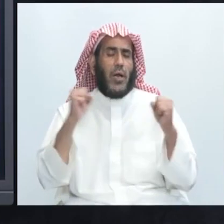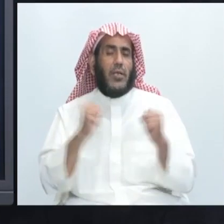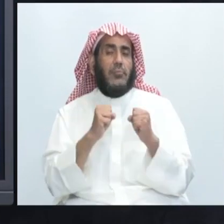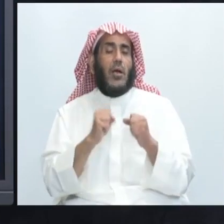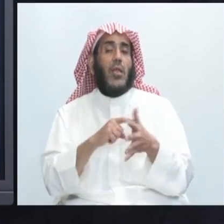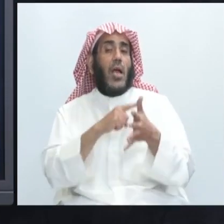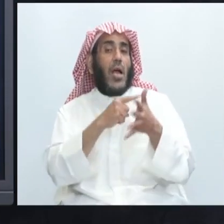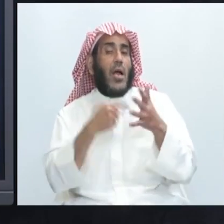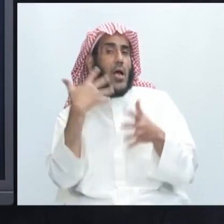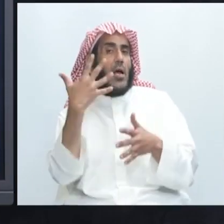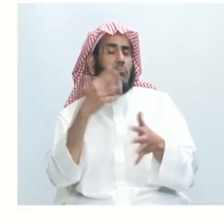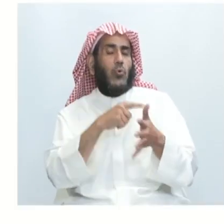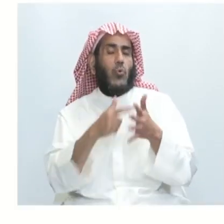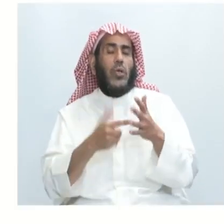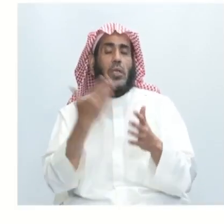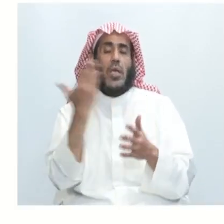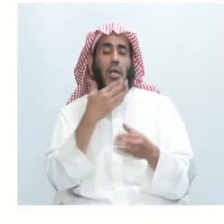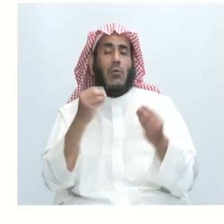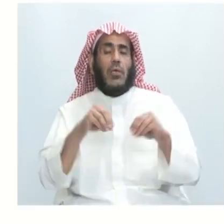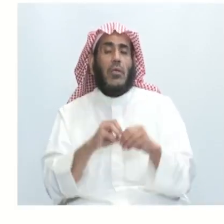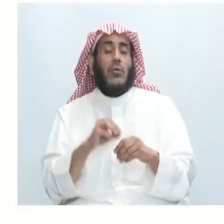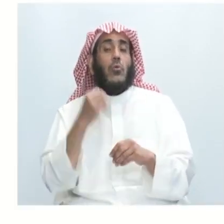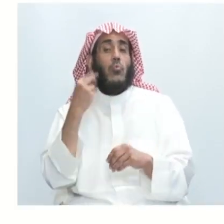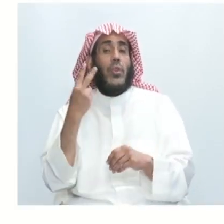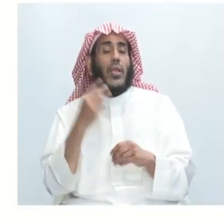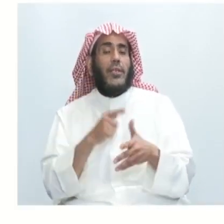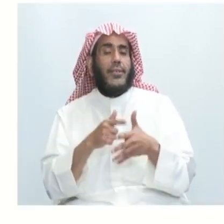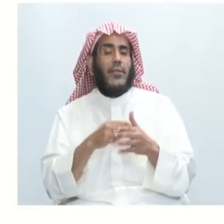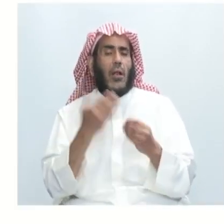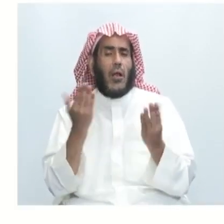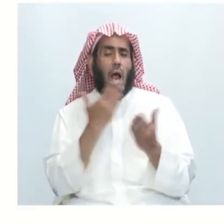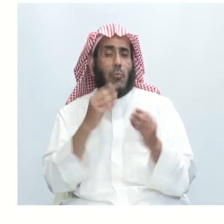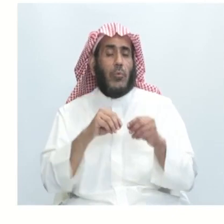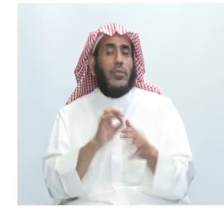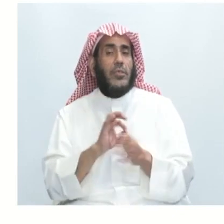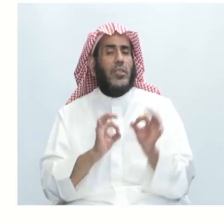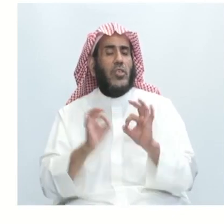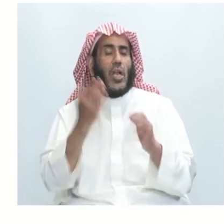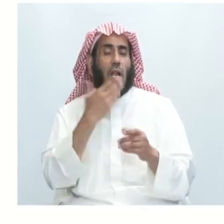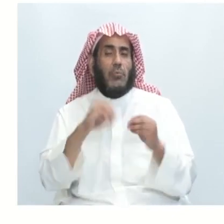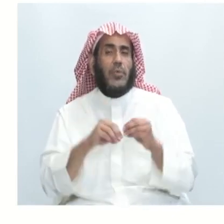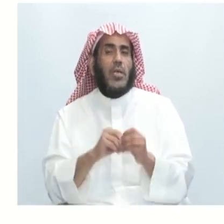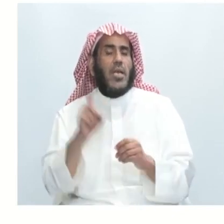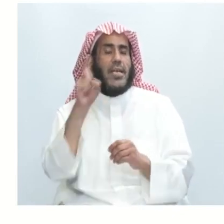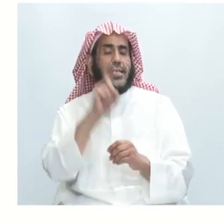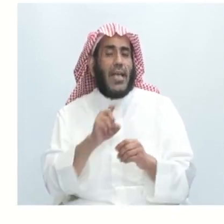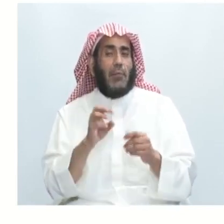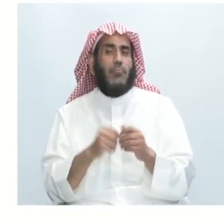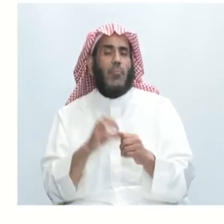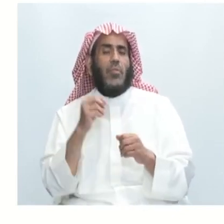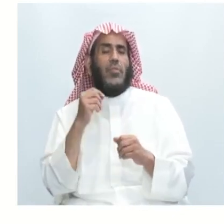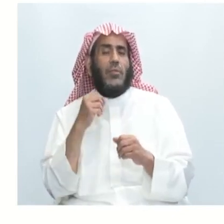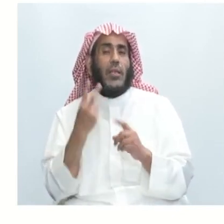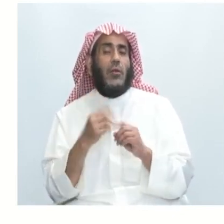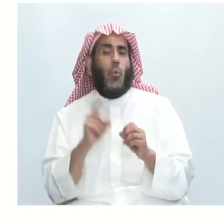وهذه هي خمس خطوات قراءه متعلقه خطوه ثانيه من خطوات القراءه المتعمقه يسال خطوه الثانيه من